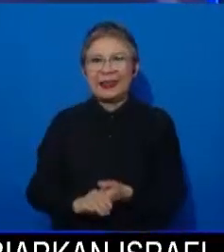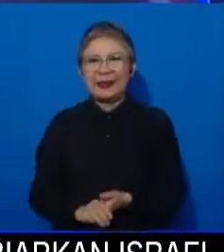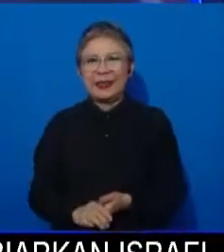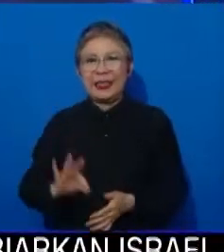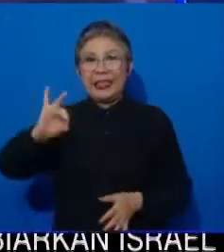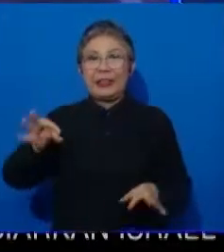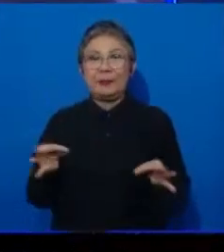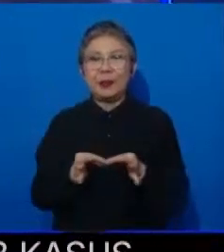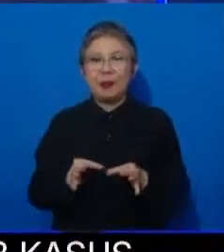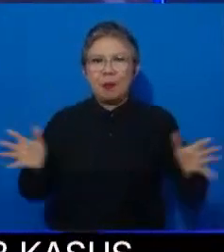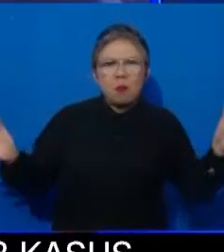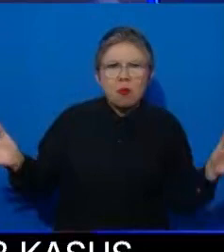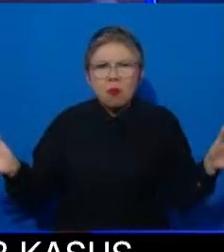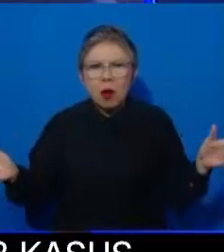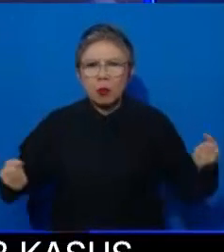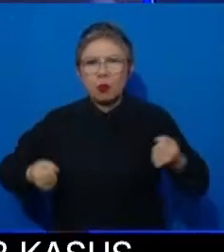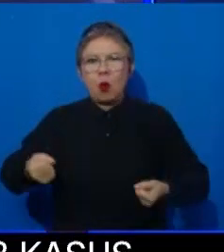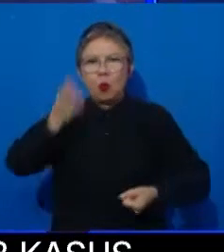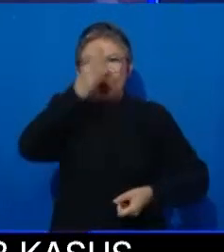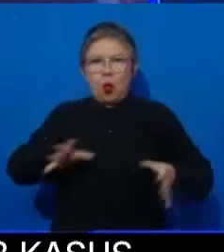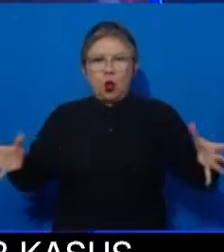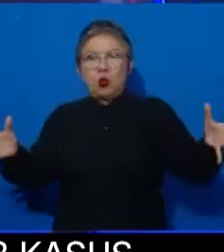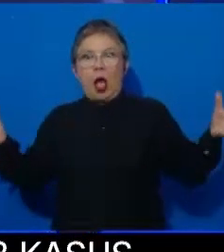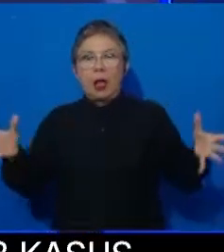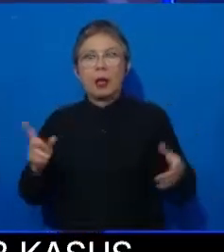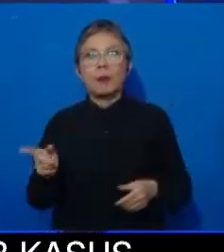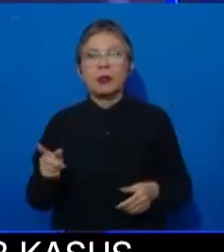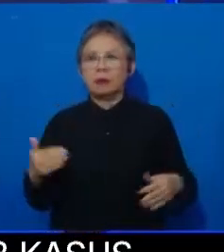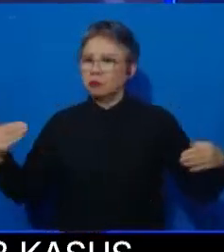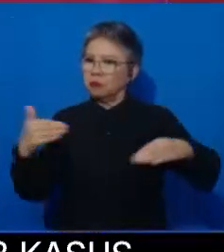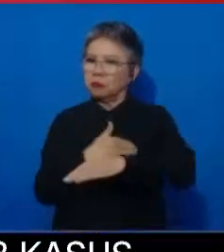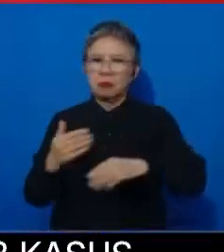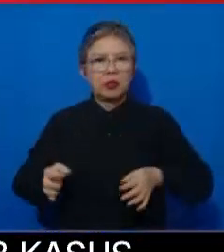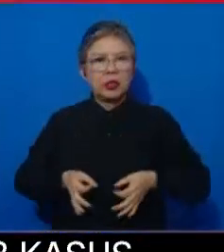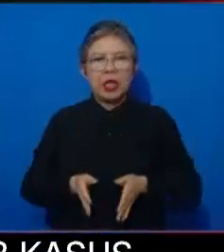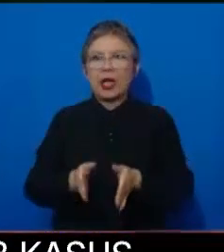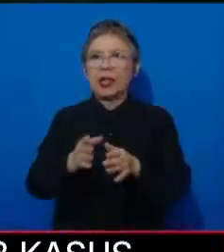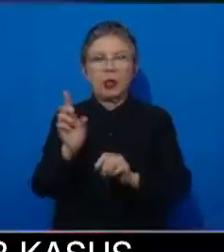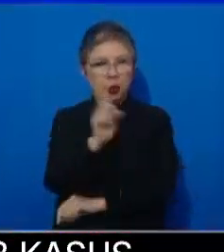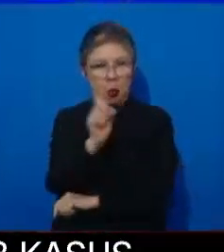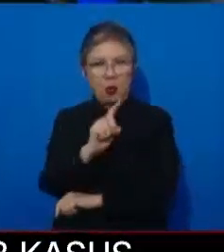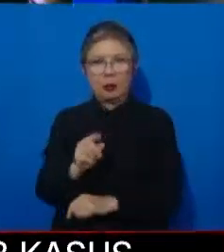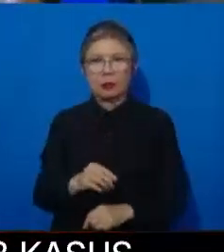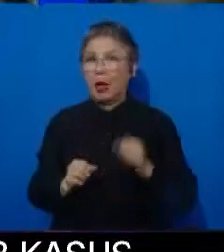Jember menghadang tronton dan melarang kendaraan bertona sebesar itu untuk tidak melintas di jalan arteri.